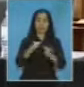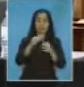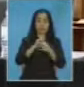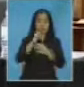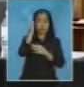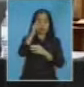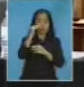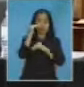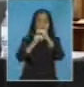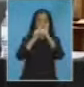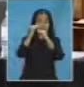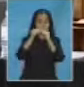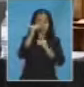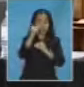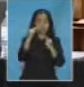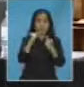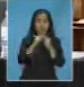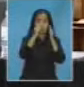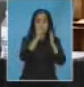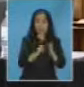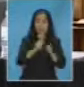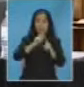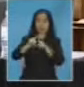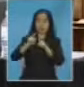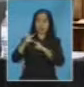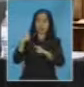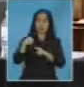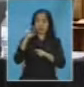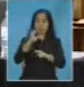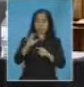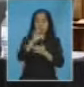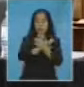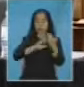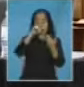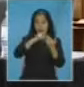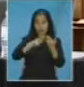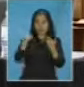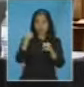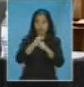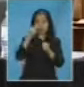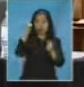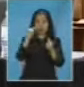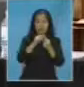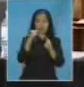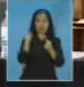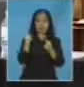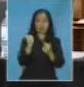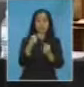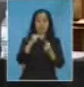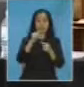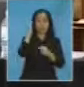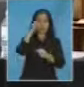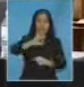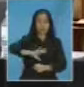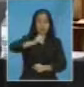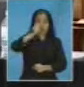พัฒนาซึ่งจะทำให้คนต่างๆในกลุ่มในประเทศของเราเนี่ยได้รับการคำนึงถึงทำให้พวกเขาจะมีคุณภาพชี